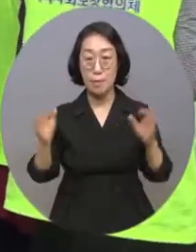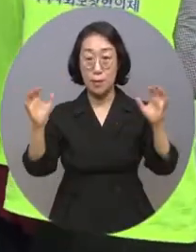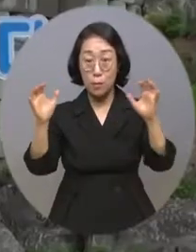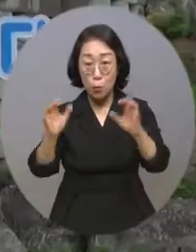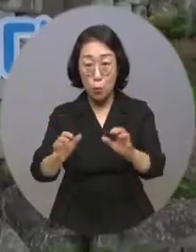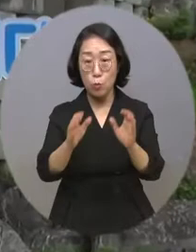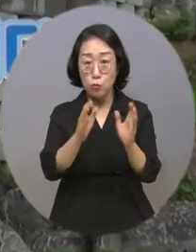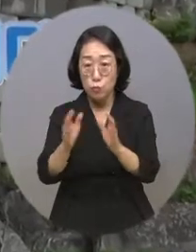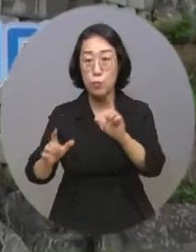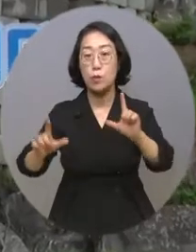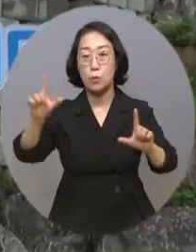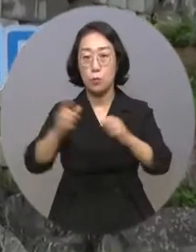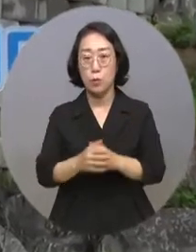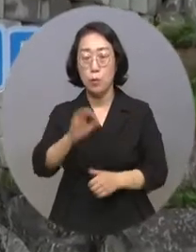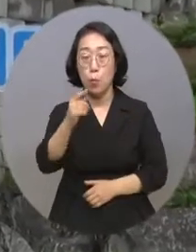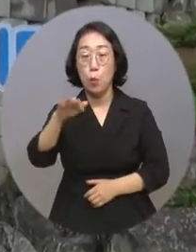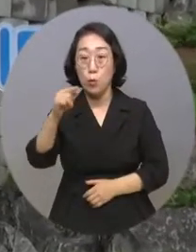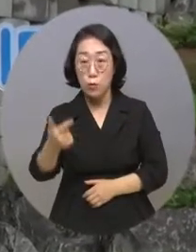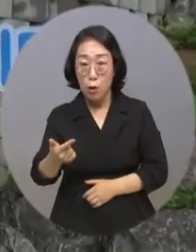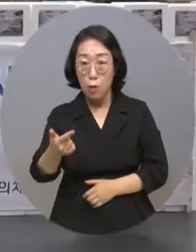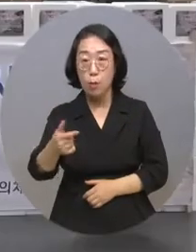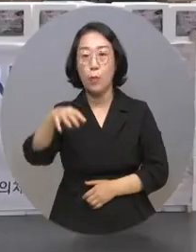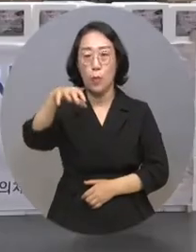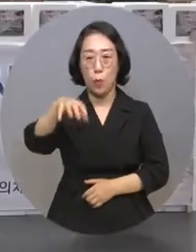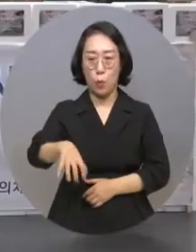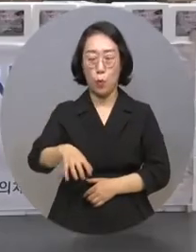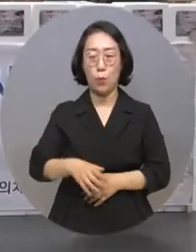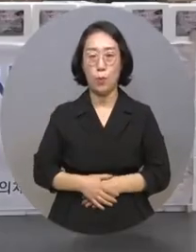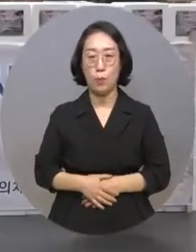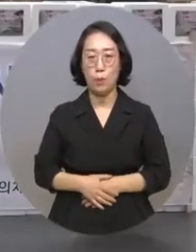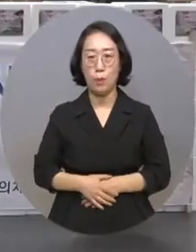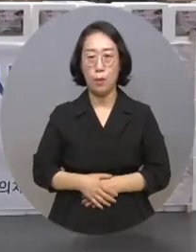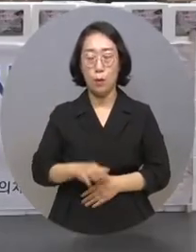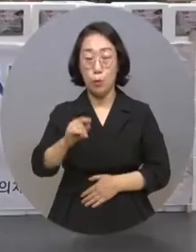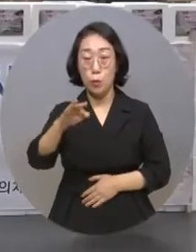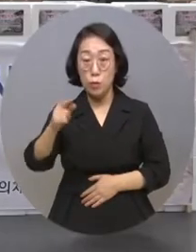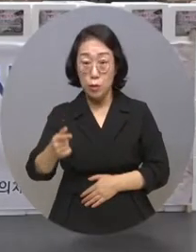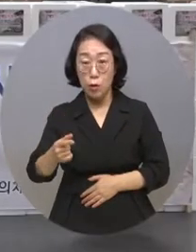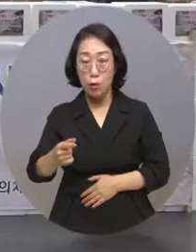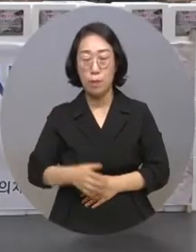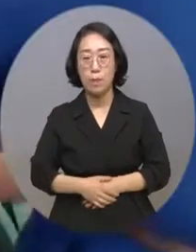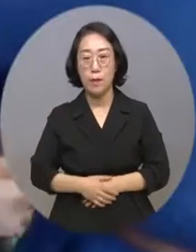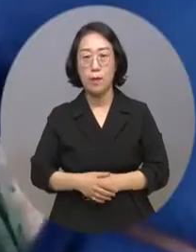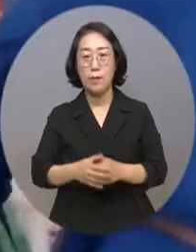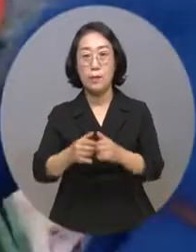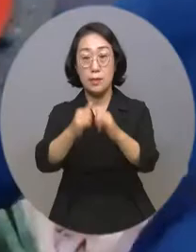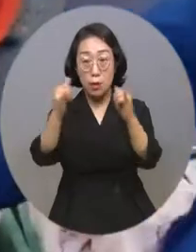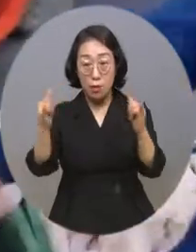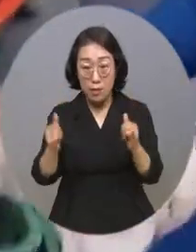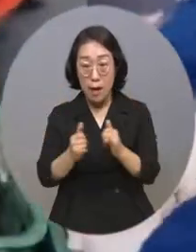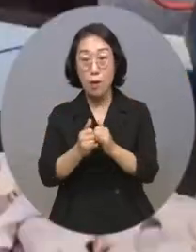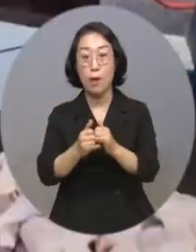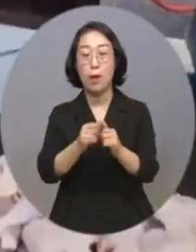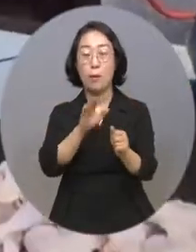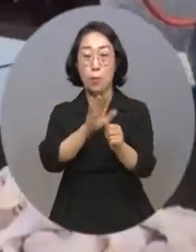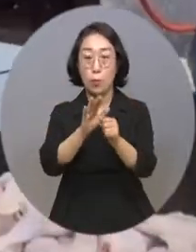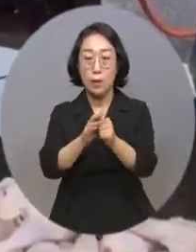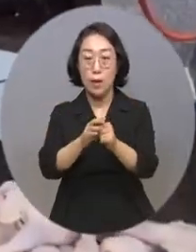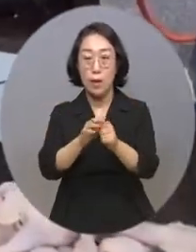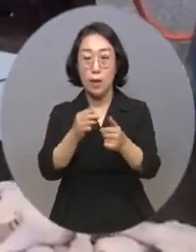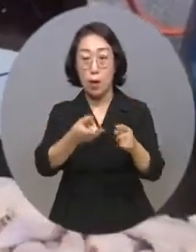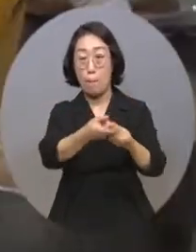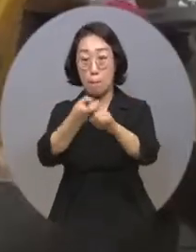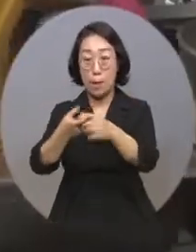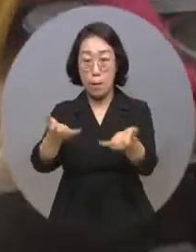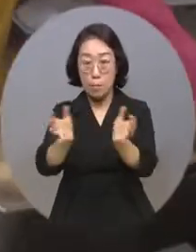이곳은 포천시 운학광장입니다. 포천시 지역사회보장협의체 주관 생닭 2,000마리를 직접